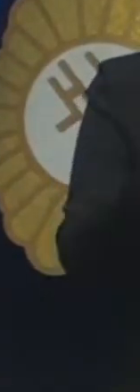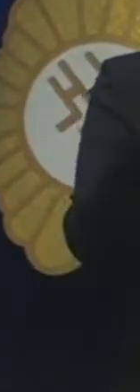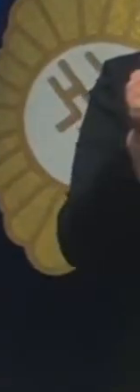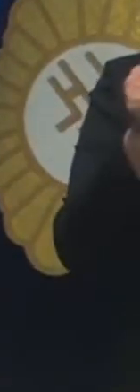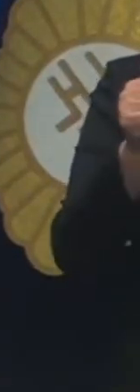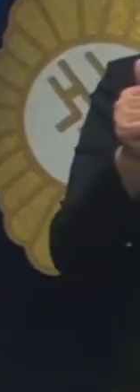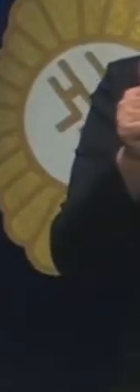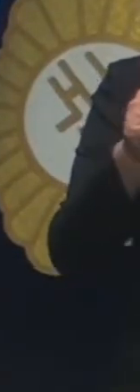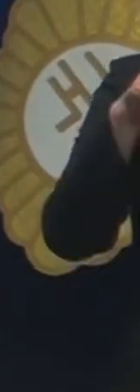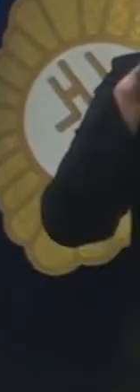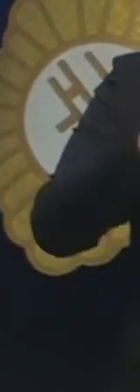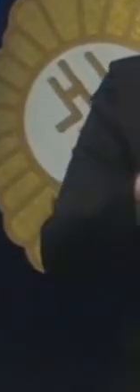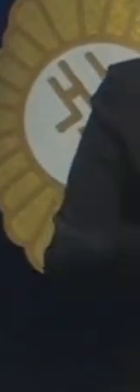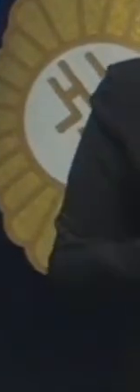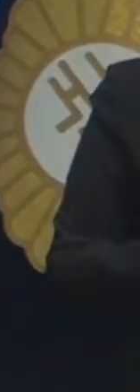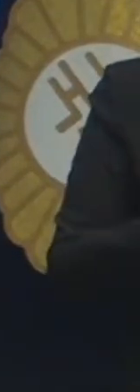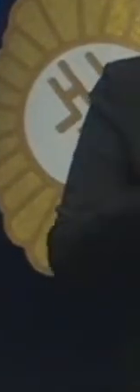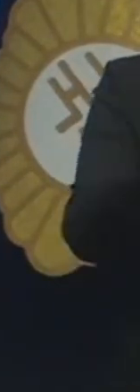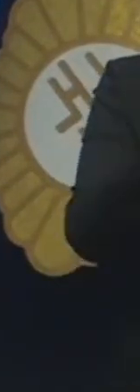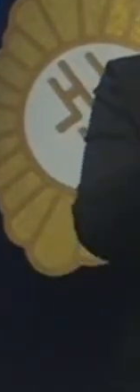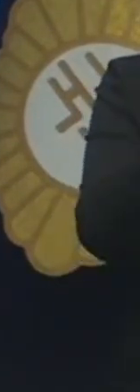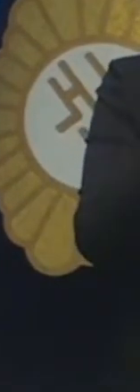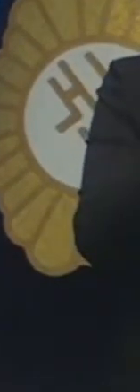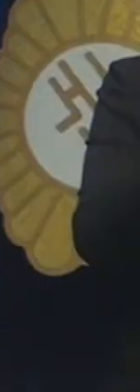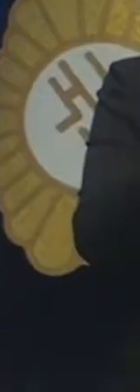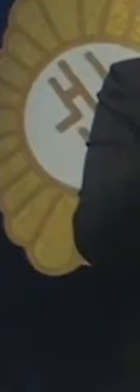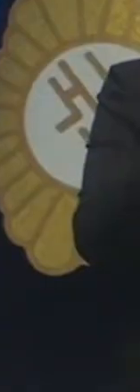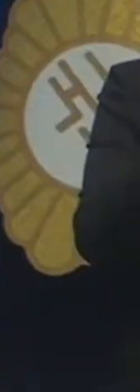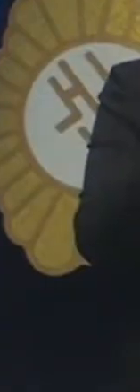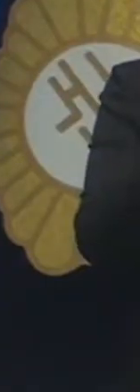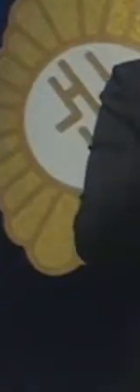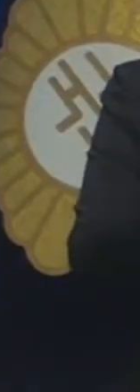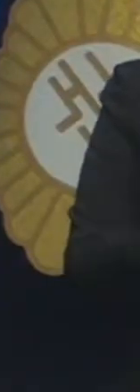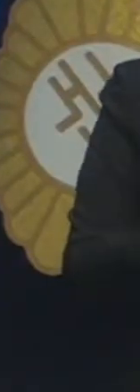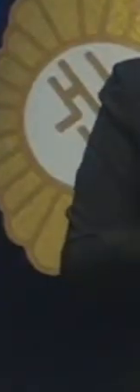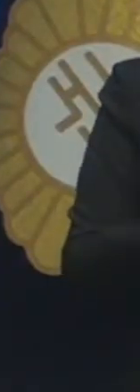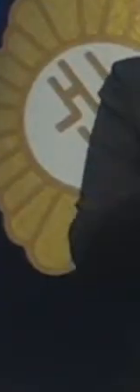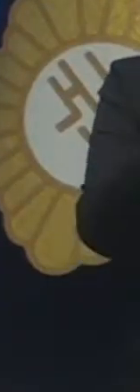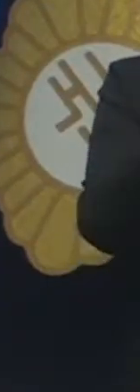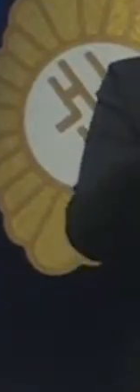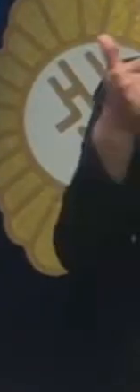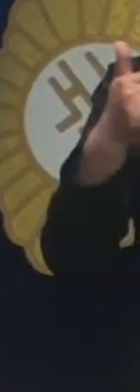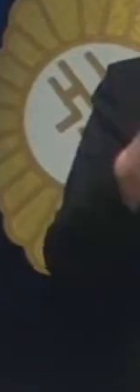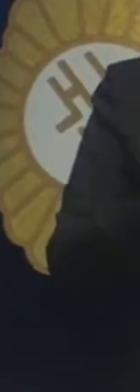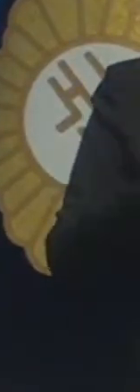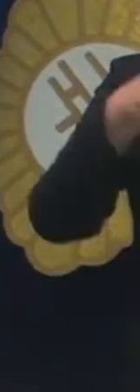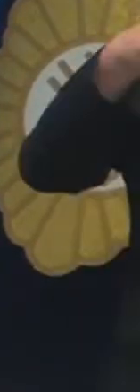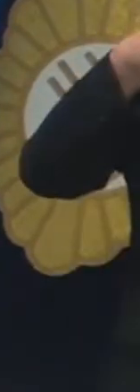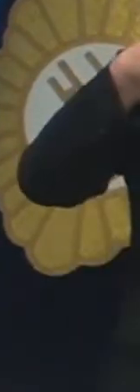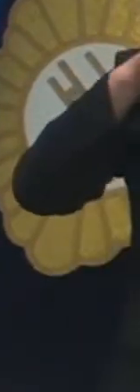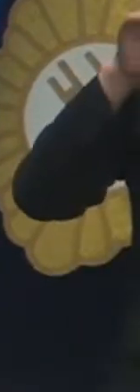예전 법원에서 하는 절차는 대개 대규모 채권자들이